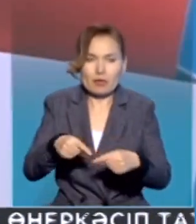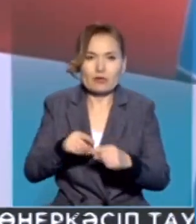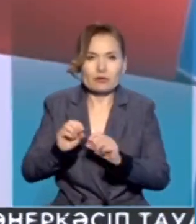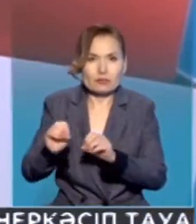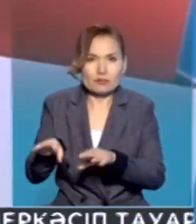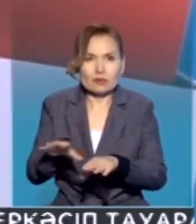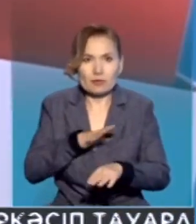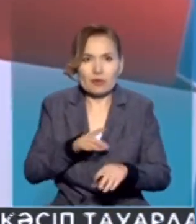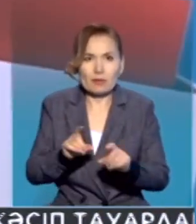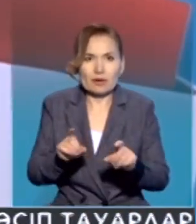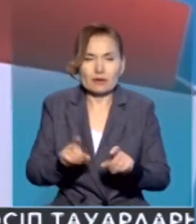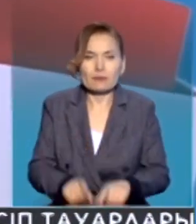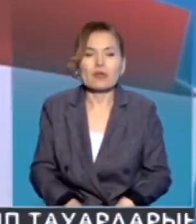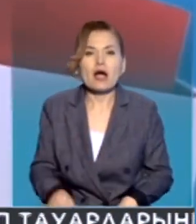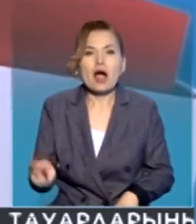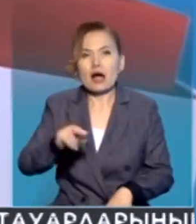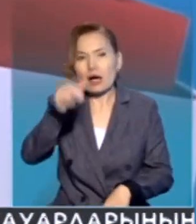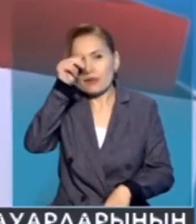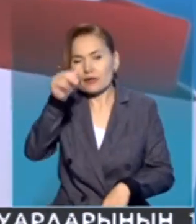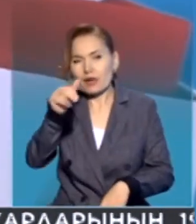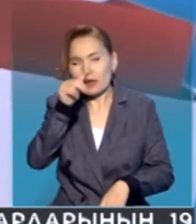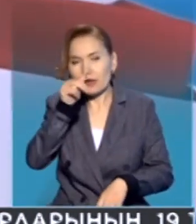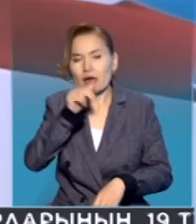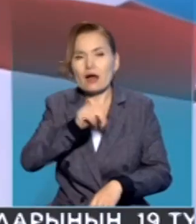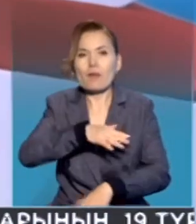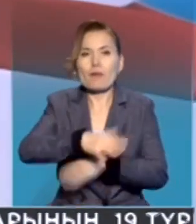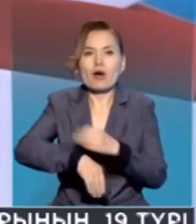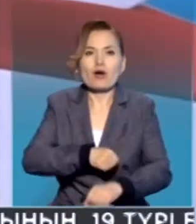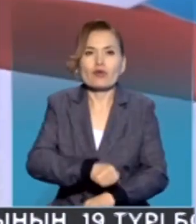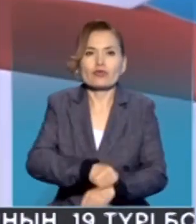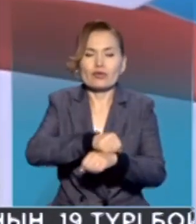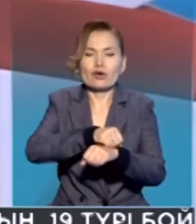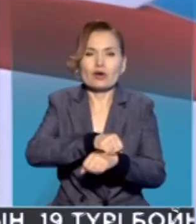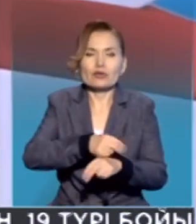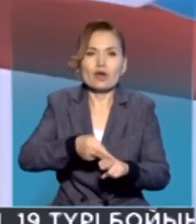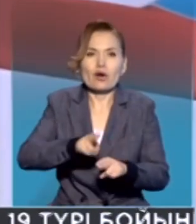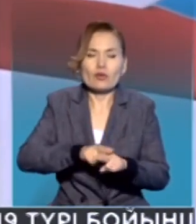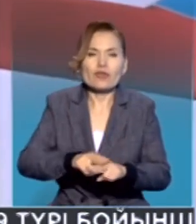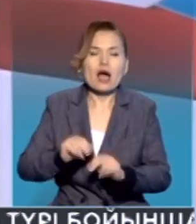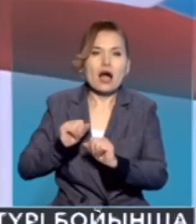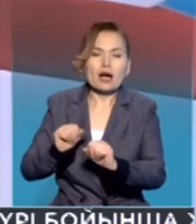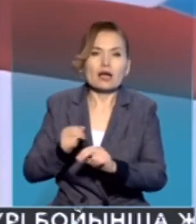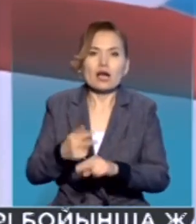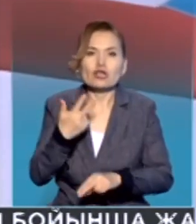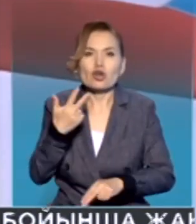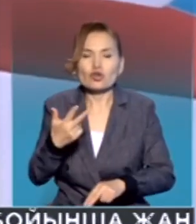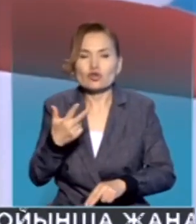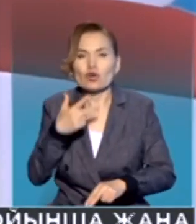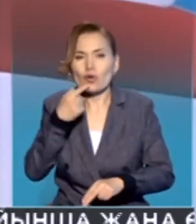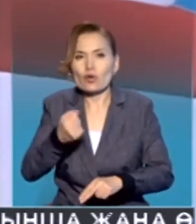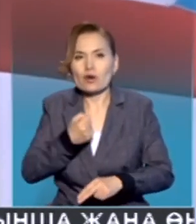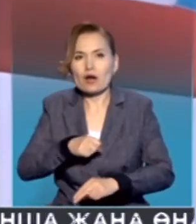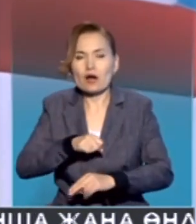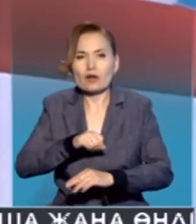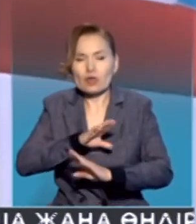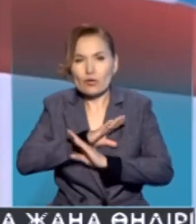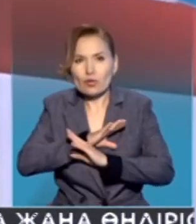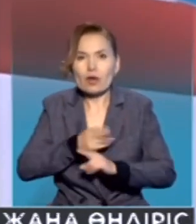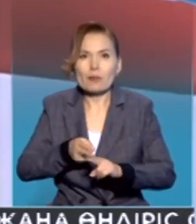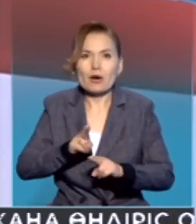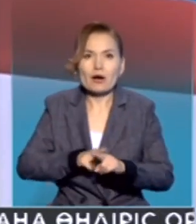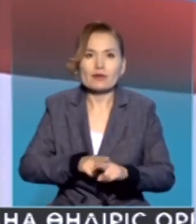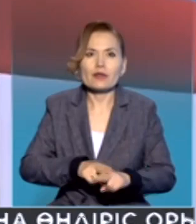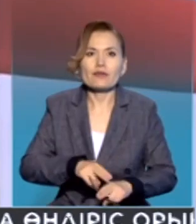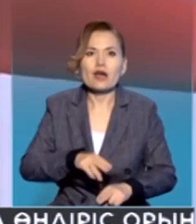Алматыда қаңтар оқиғасы кезінде көз жұмған Шегара академиясының 3 курсантының отбасына пәтер берілді. Әділхан Жайық, Мейірхан Бітім және